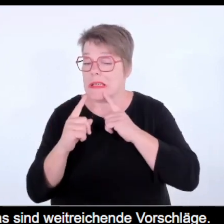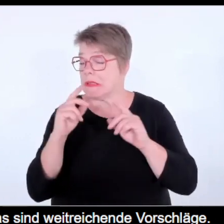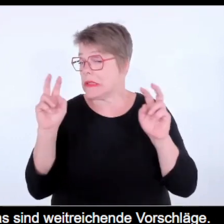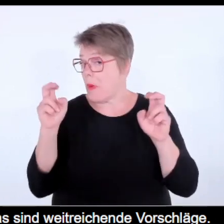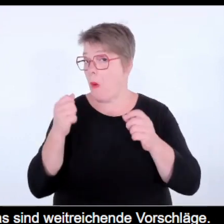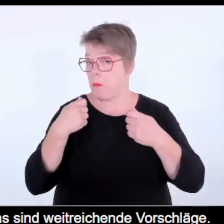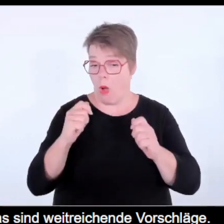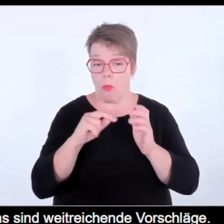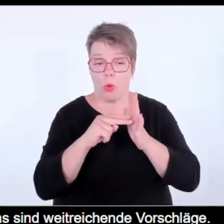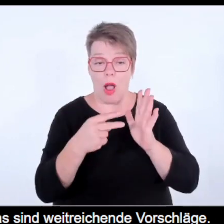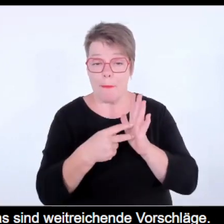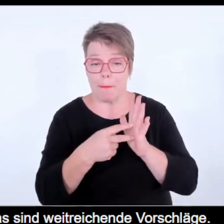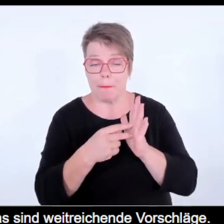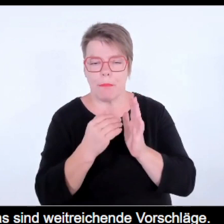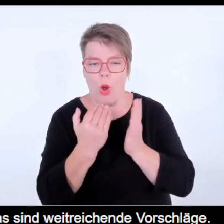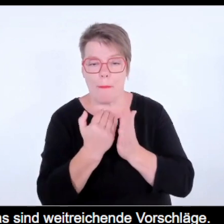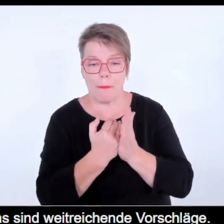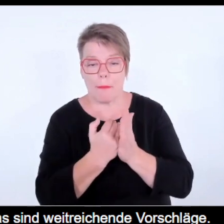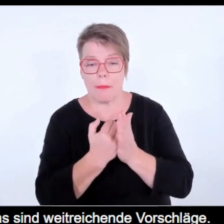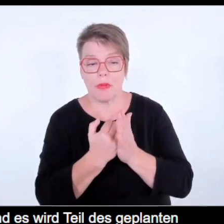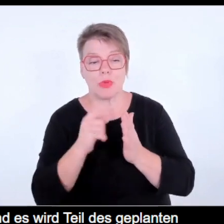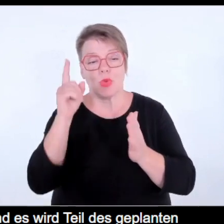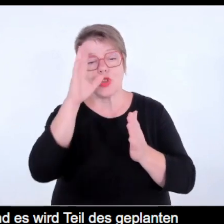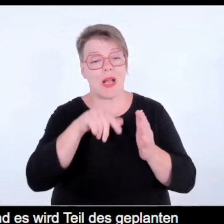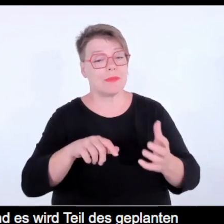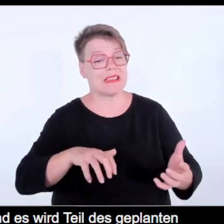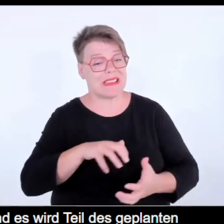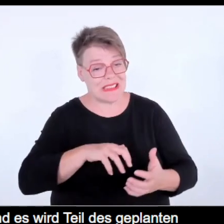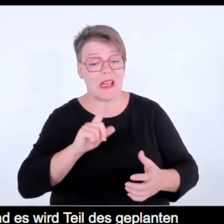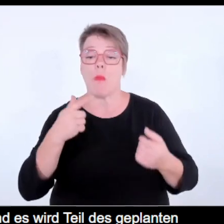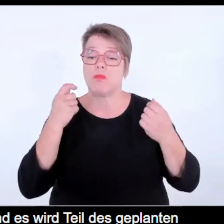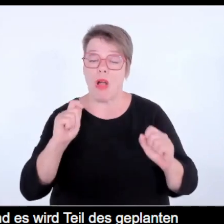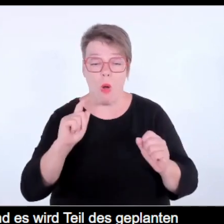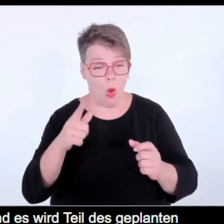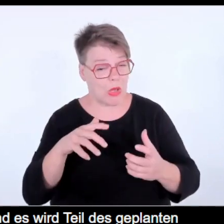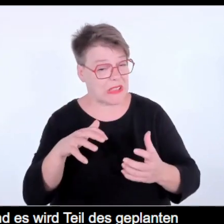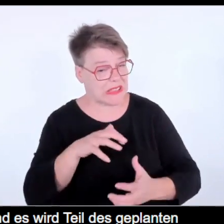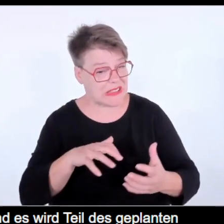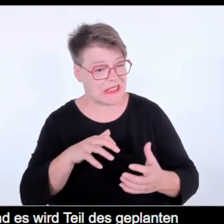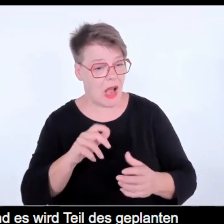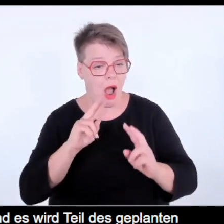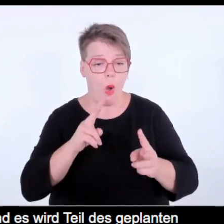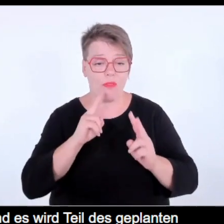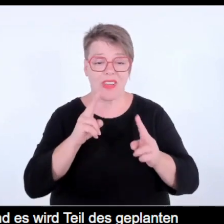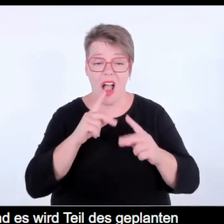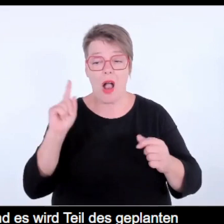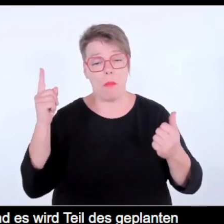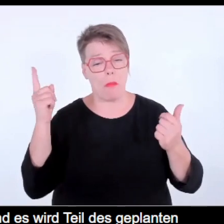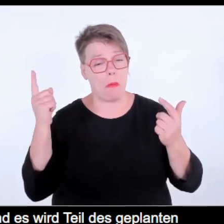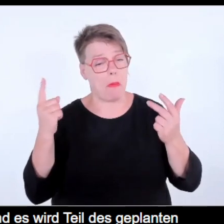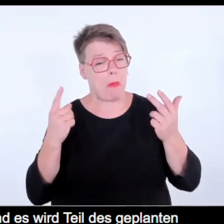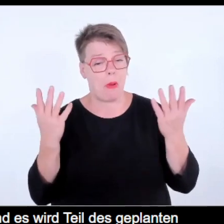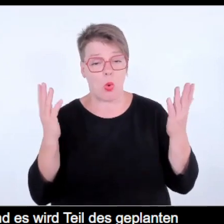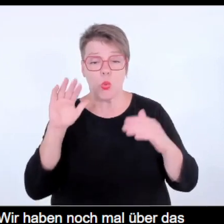Daher starten wir unser Baukonjunkturprogramm jetzt mit einem Volumen von 500 Millionen plus x. Wichtig ist, der Glück auch vom